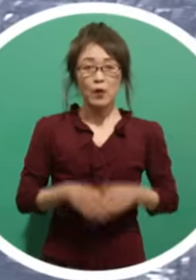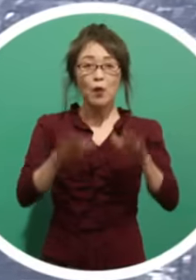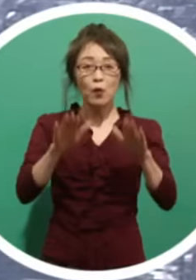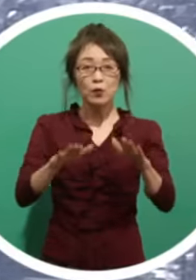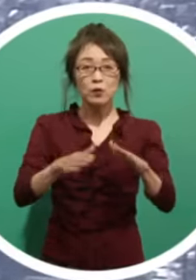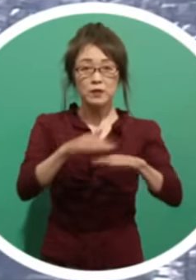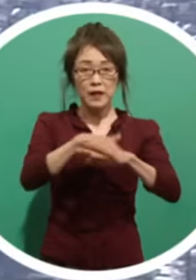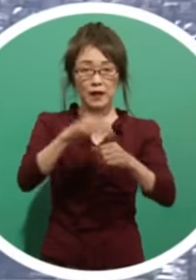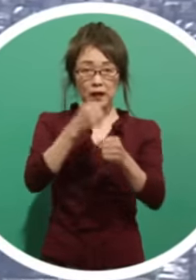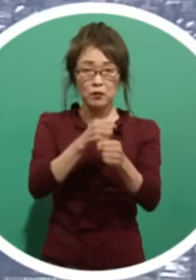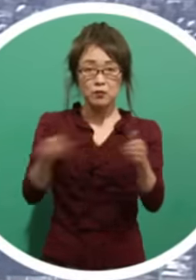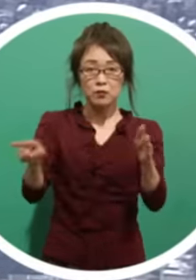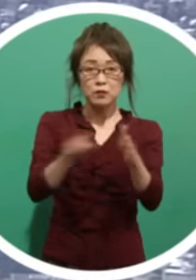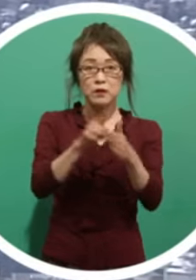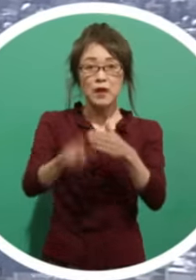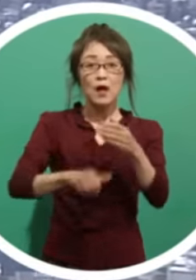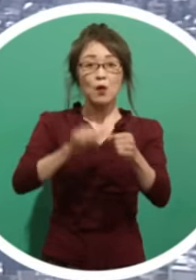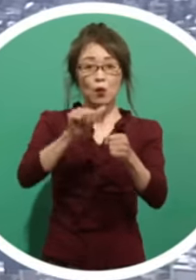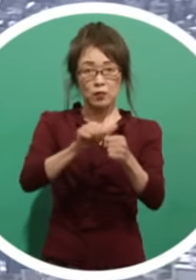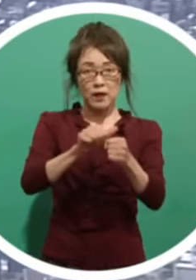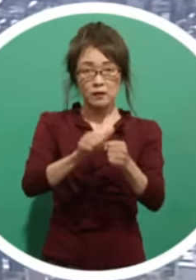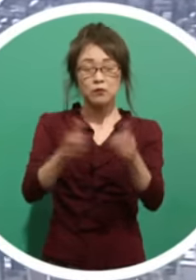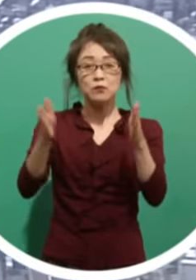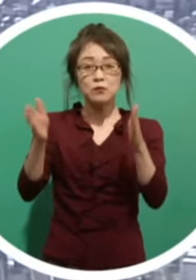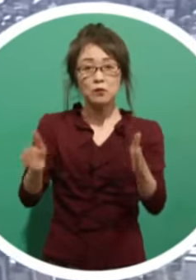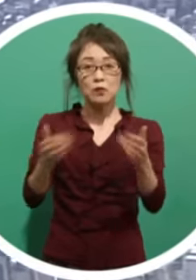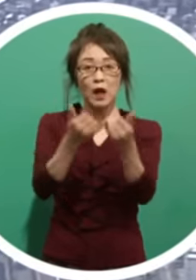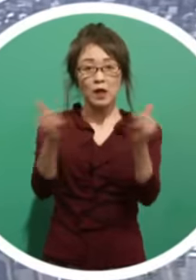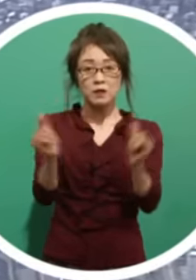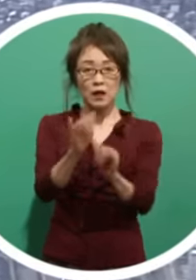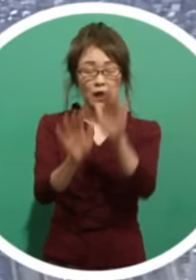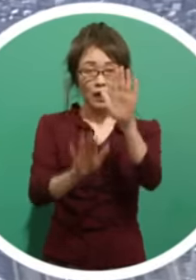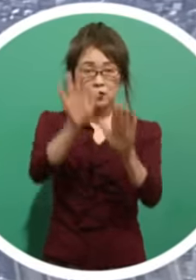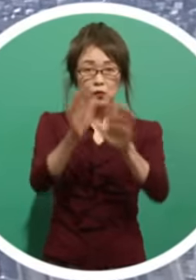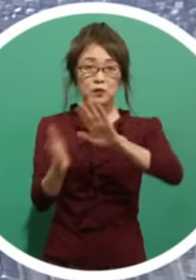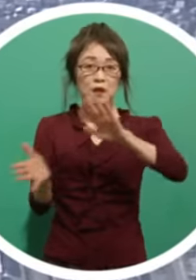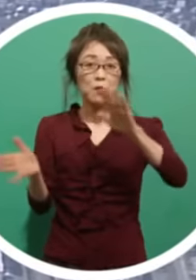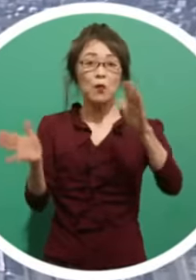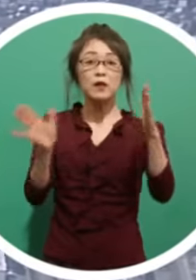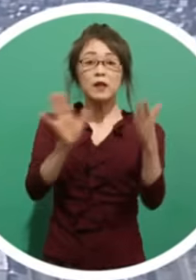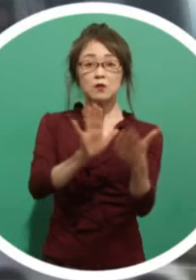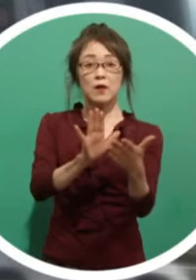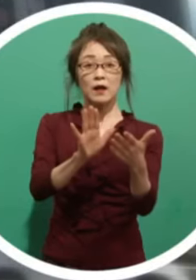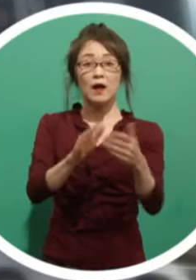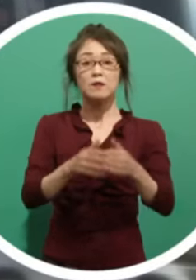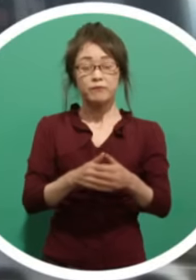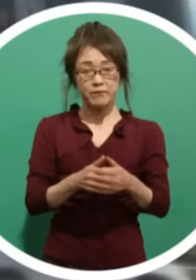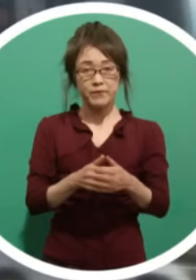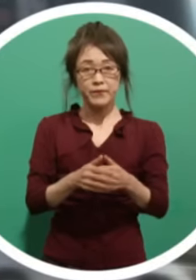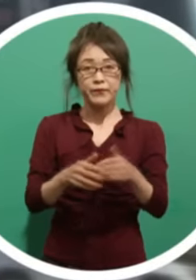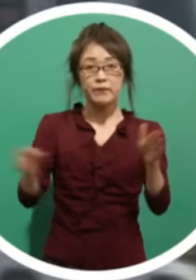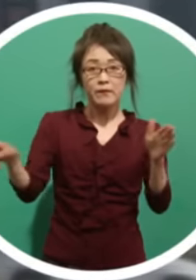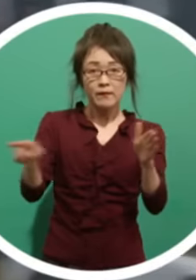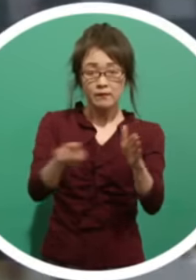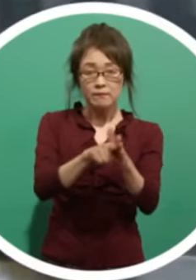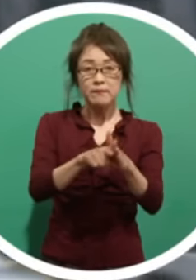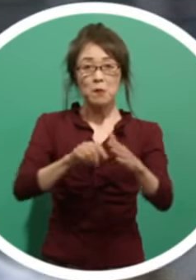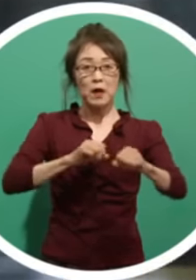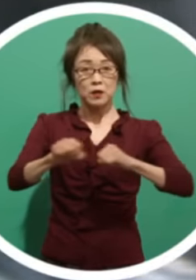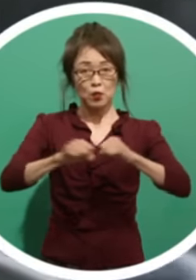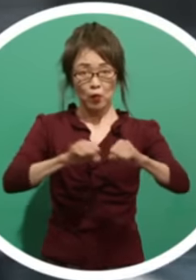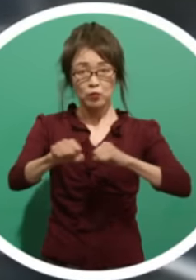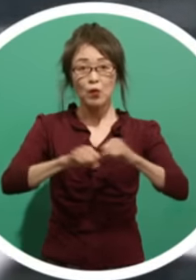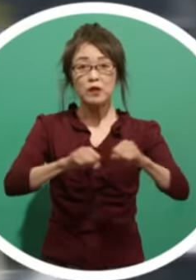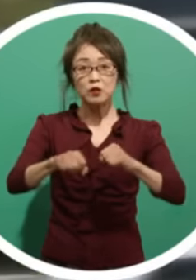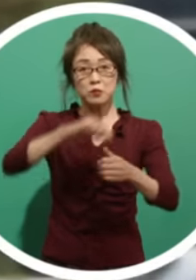今年策定から5年が経過。この間、広島県を取り巻く社会情勢も大きく変化。そ